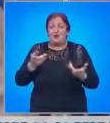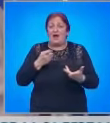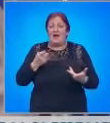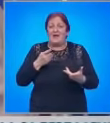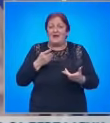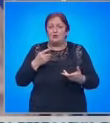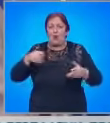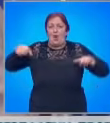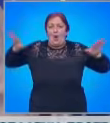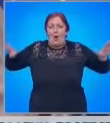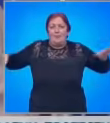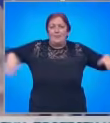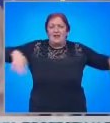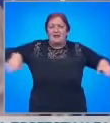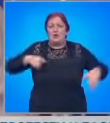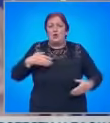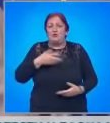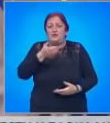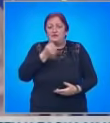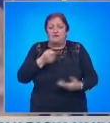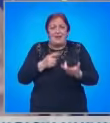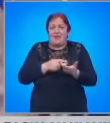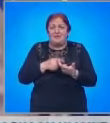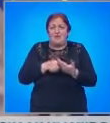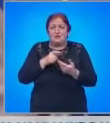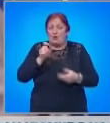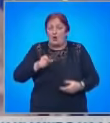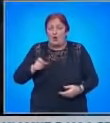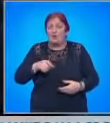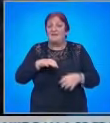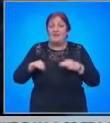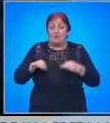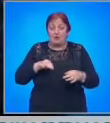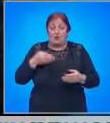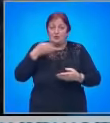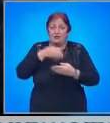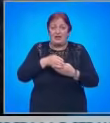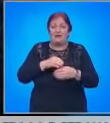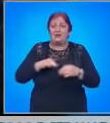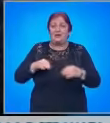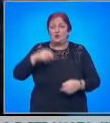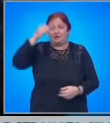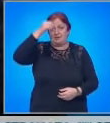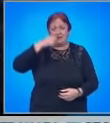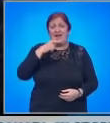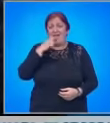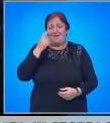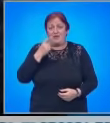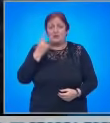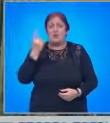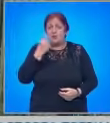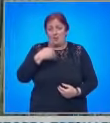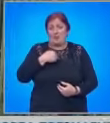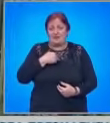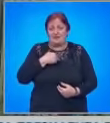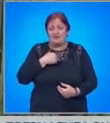като плашило, което иска да вземе нещо на хората в Македония. Посещението на македонските българи е важно само по себе